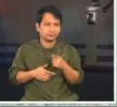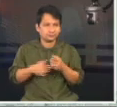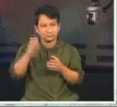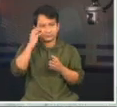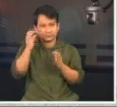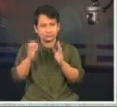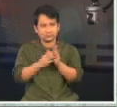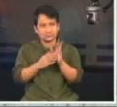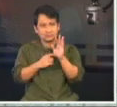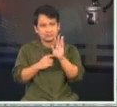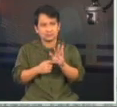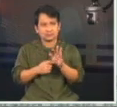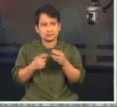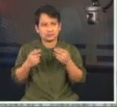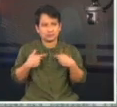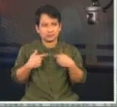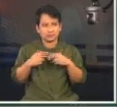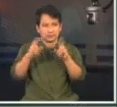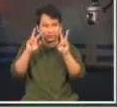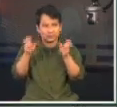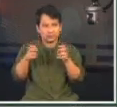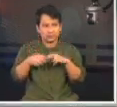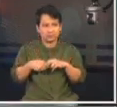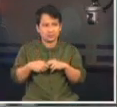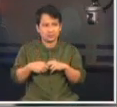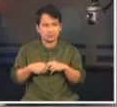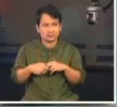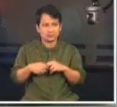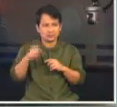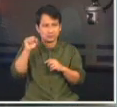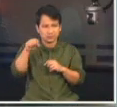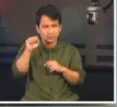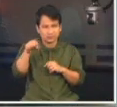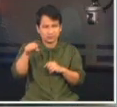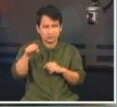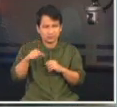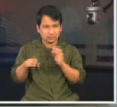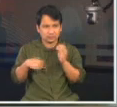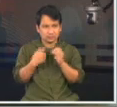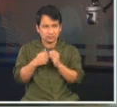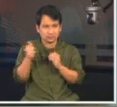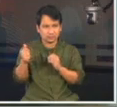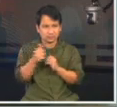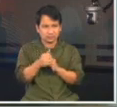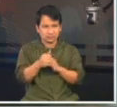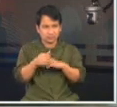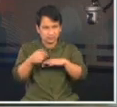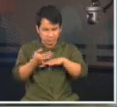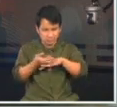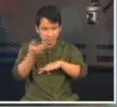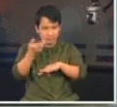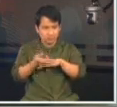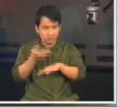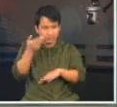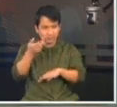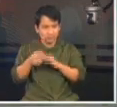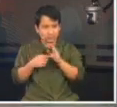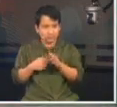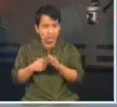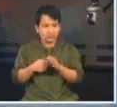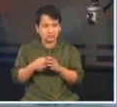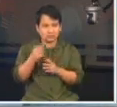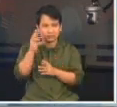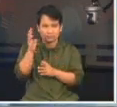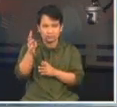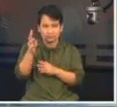litrato nila ni Luis na may caption na yes. Bidang-bida dyan ang suot niyang diamond ring. Mahigit 4 na